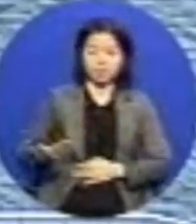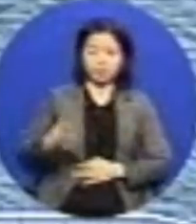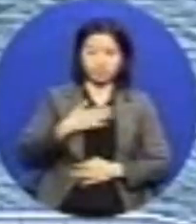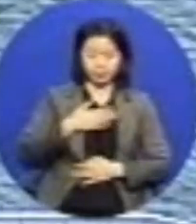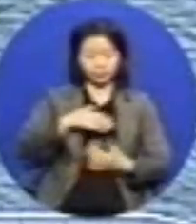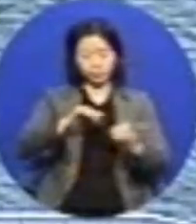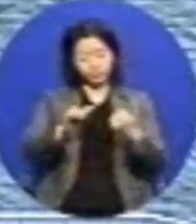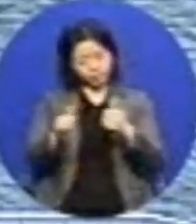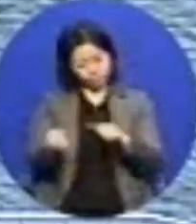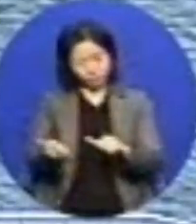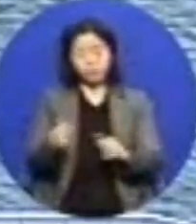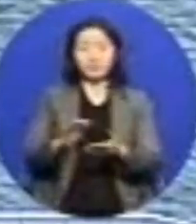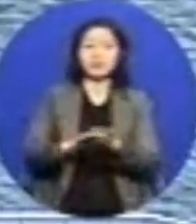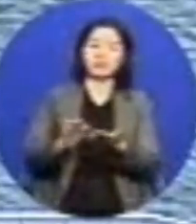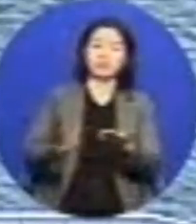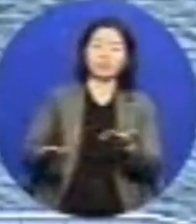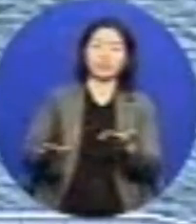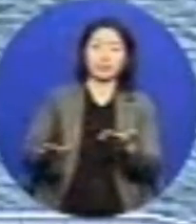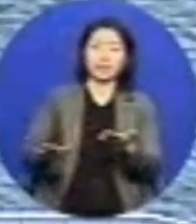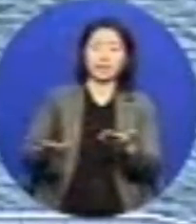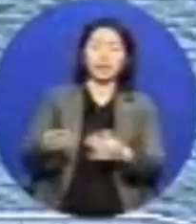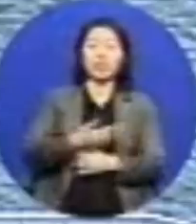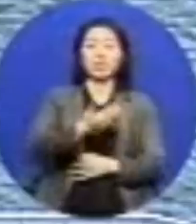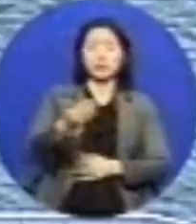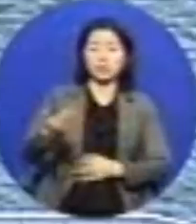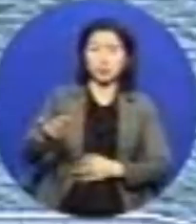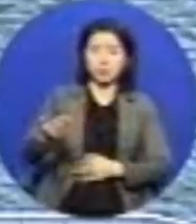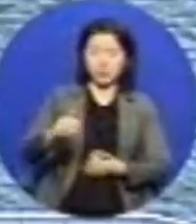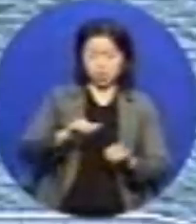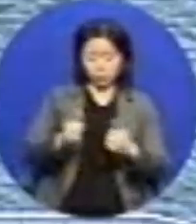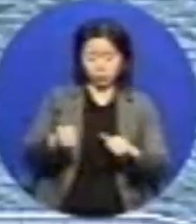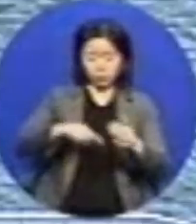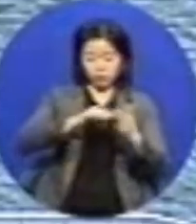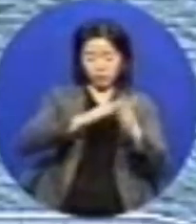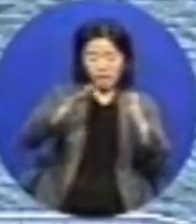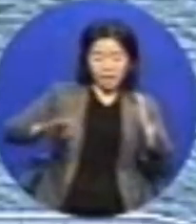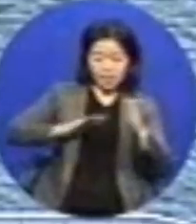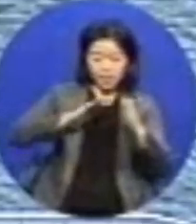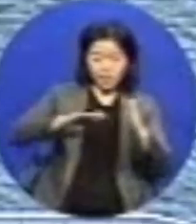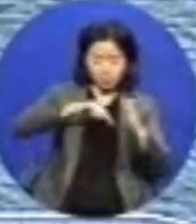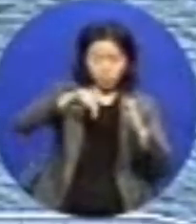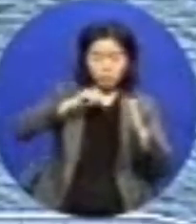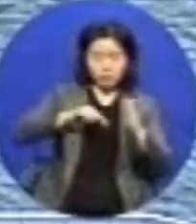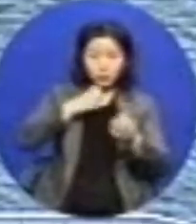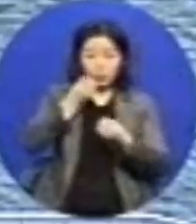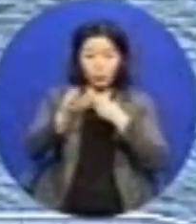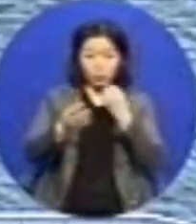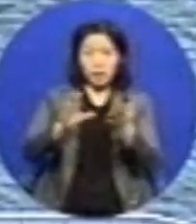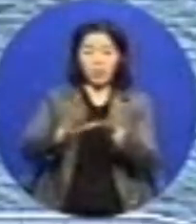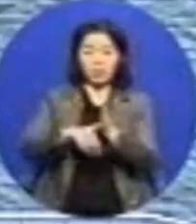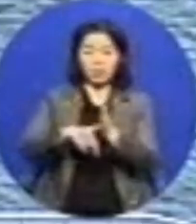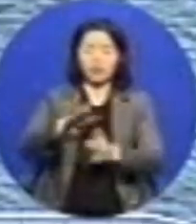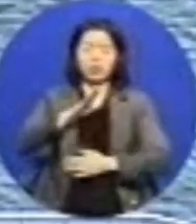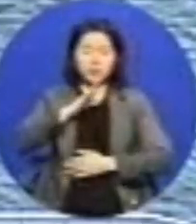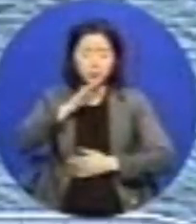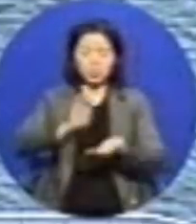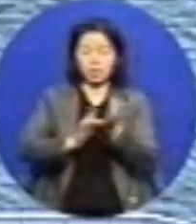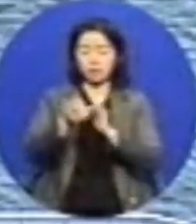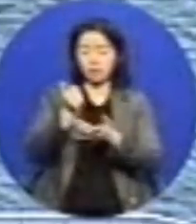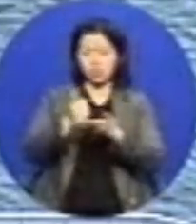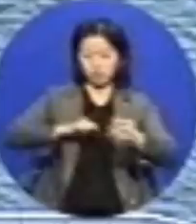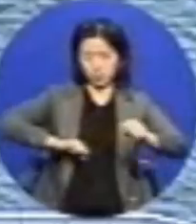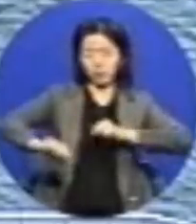나는 죽었습니다 여러분의 죽음을 가정 안에서 고백하게 될 때 비로서 예수님이 역사하실 수